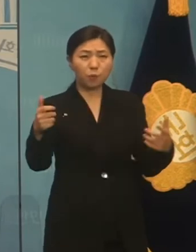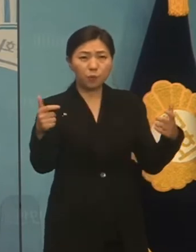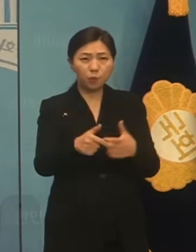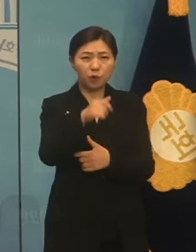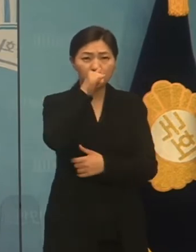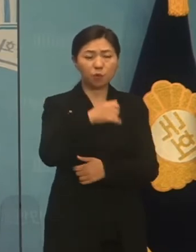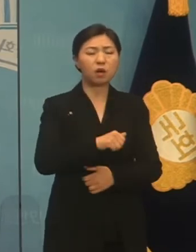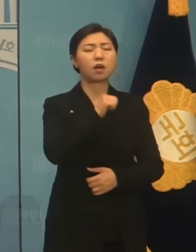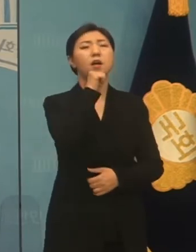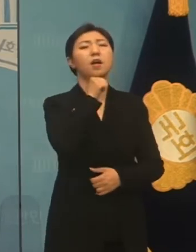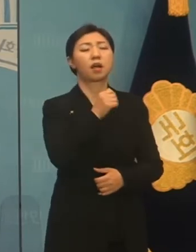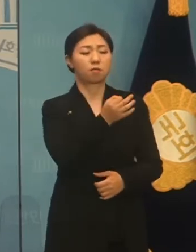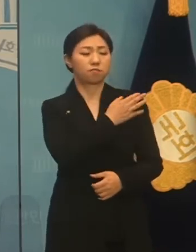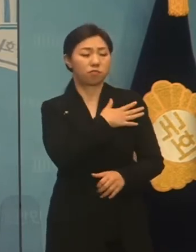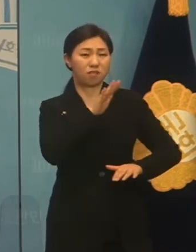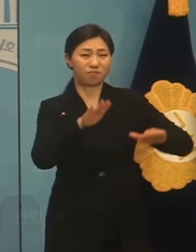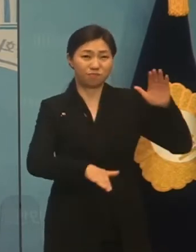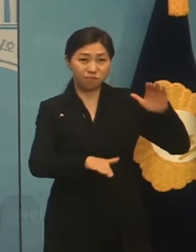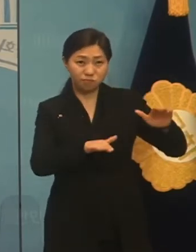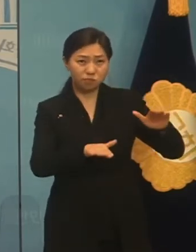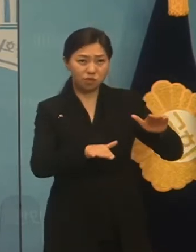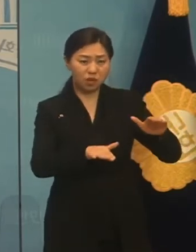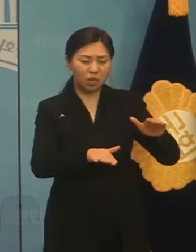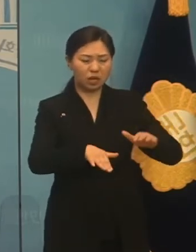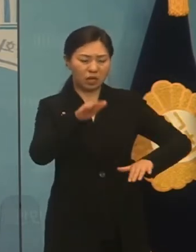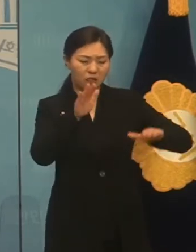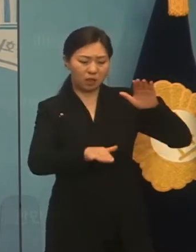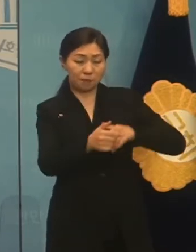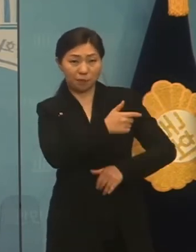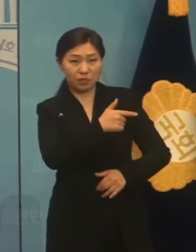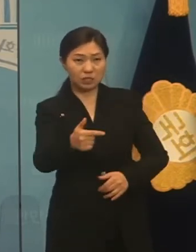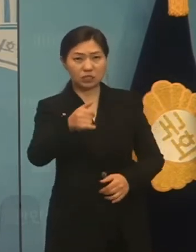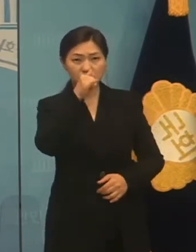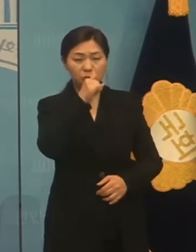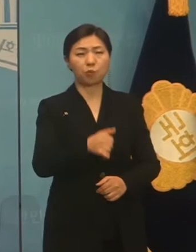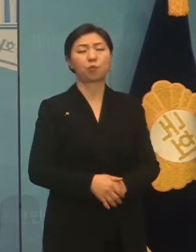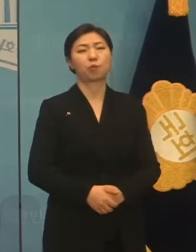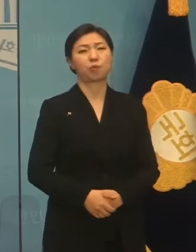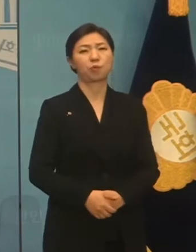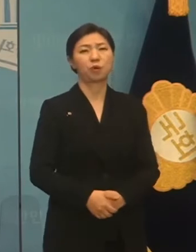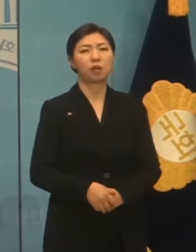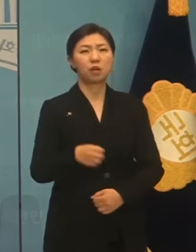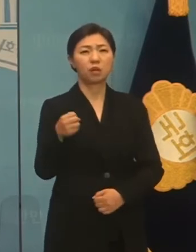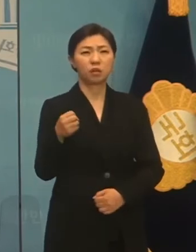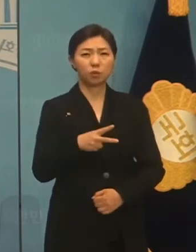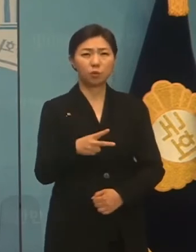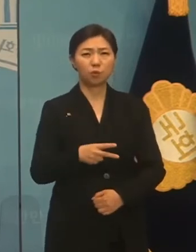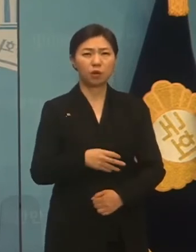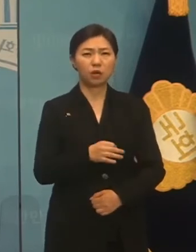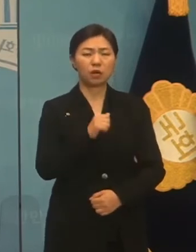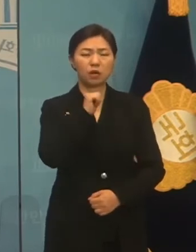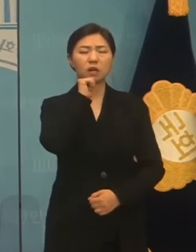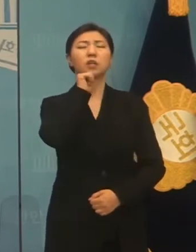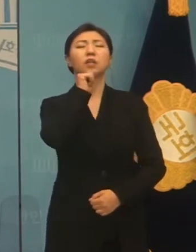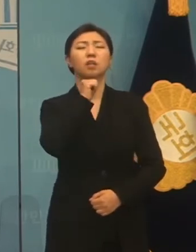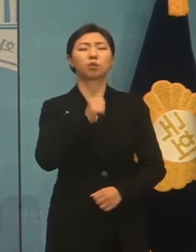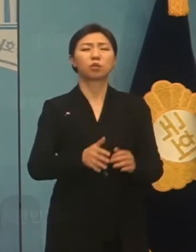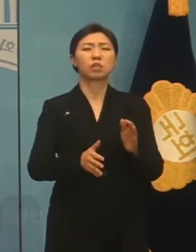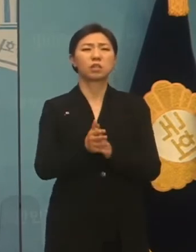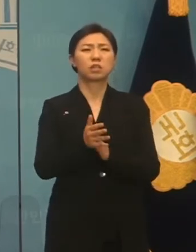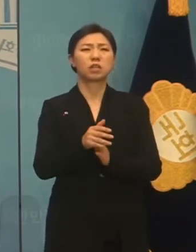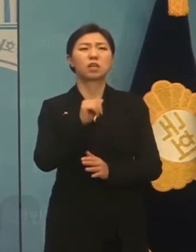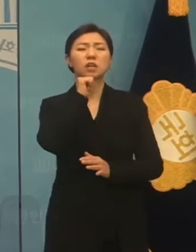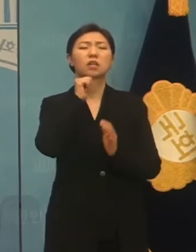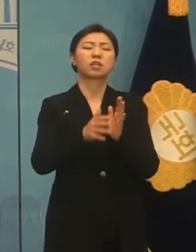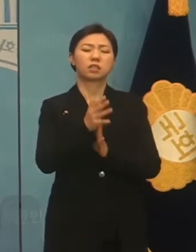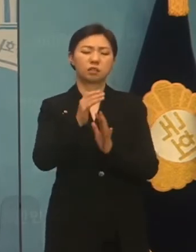격차, 불평등 심화 등 서민과 없는 사람들의 삶이 너무나